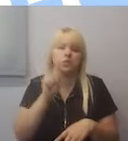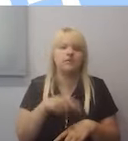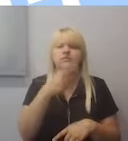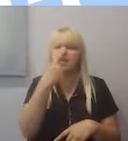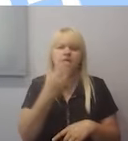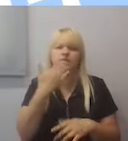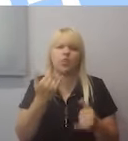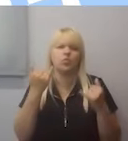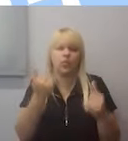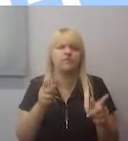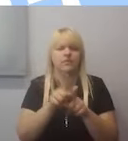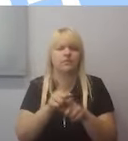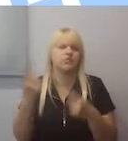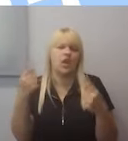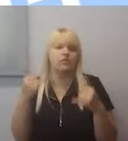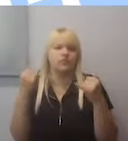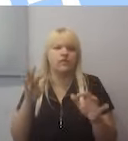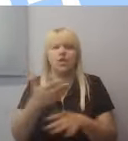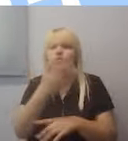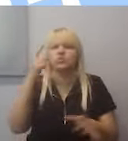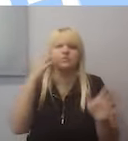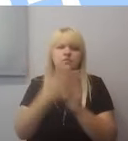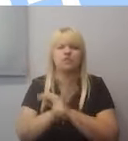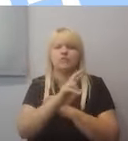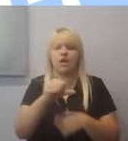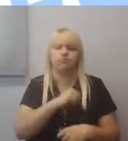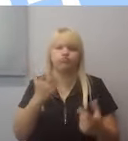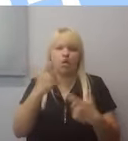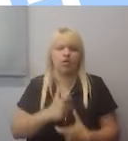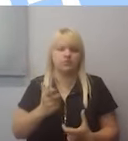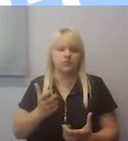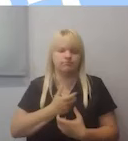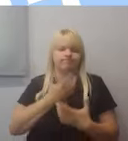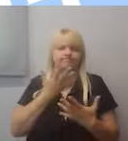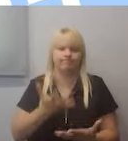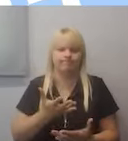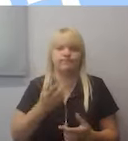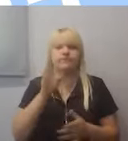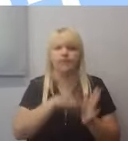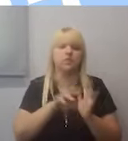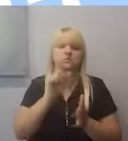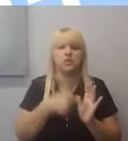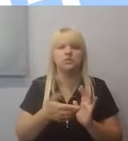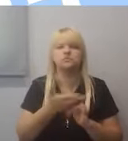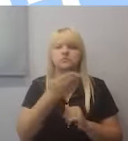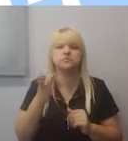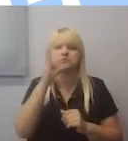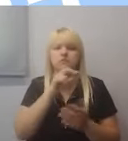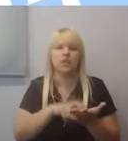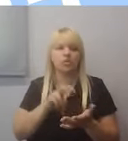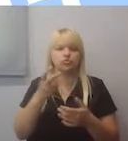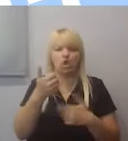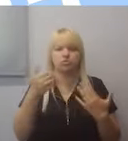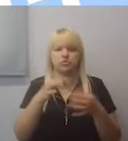novēlu lai jūs saprastu kā jūs pats reaģējat ja nu tas ir pilnīgi vienkārši ir paprasīt kurš no jums var aizlikt 6šus metrus nu to jūs zināt laikam